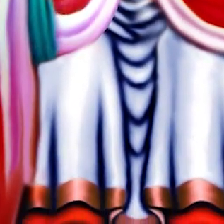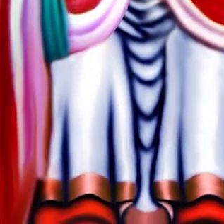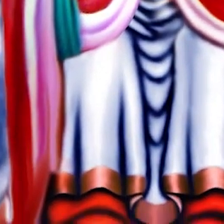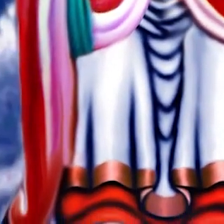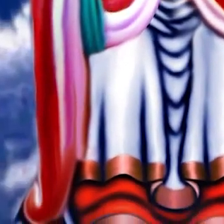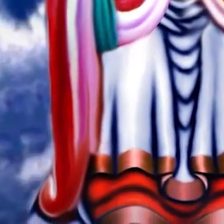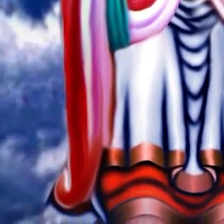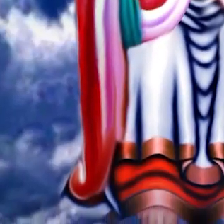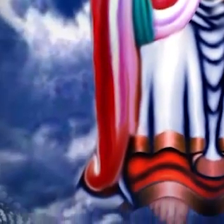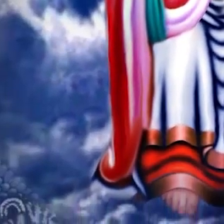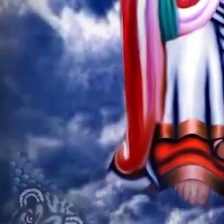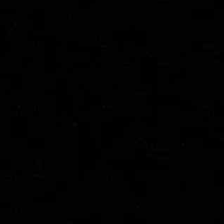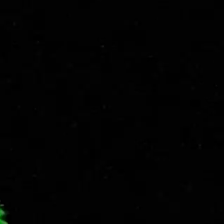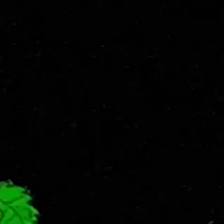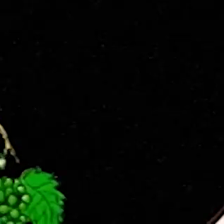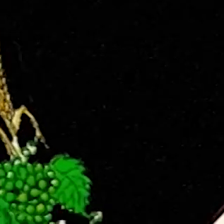አደረ